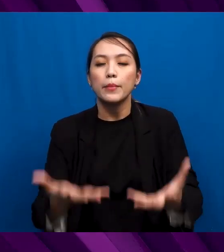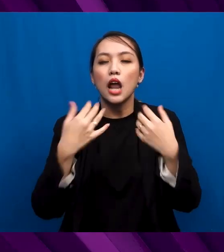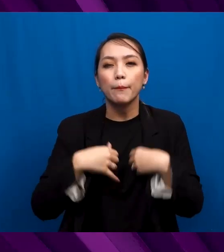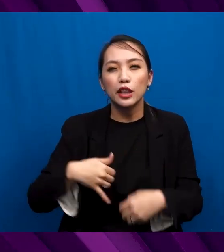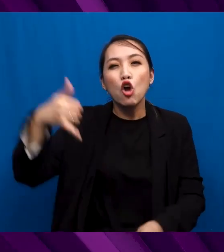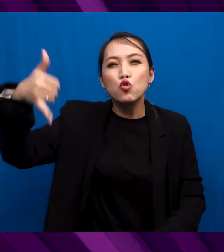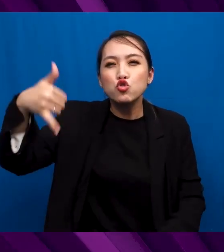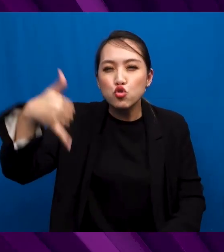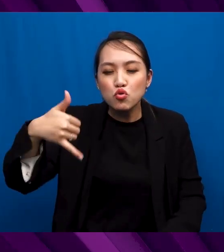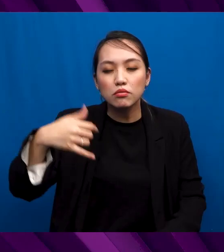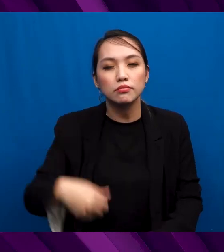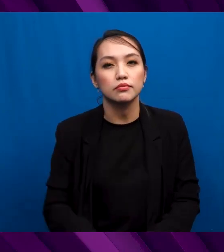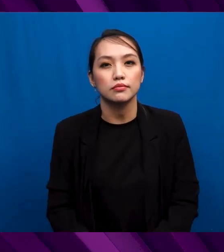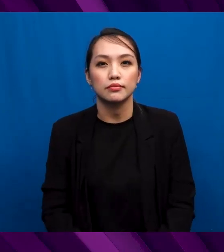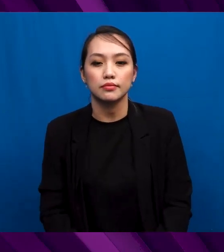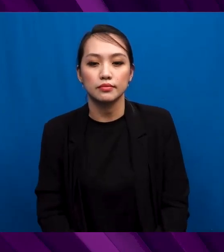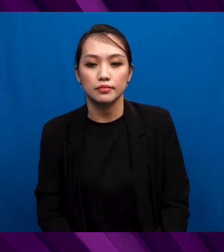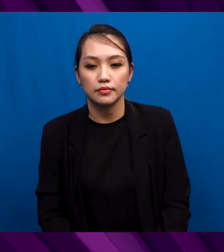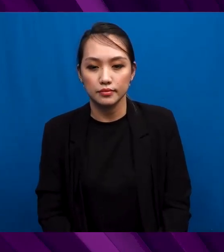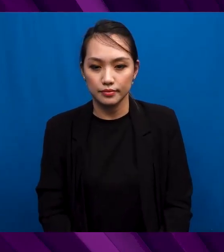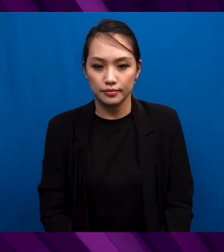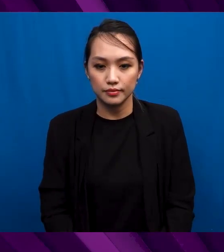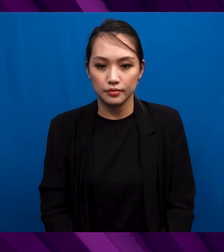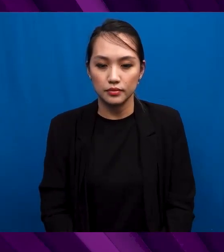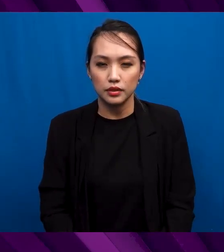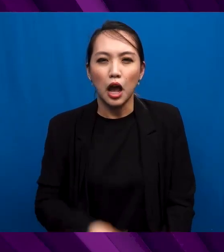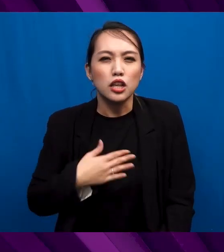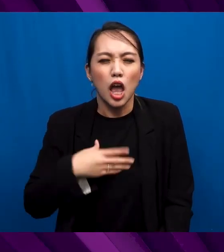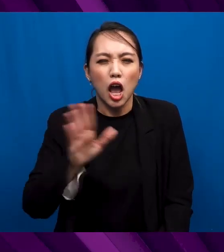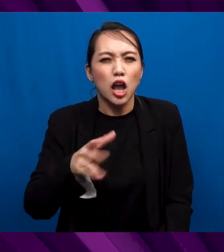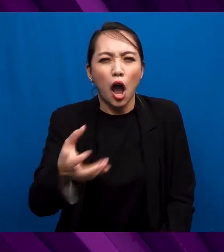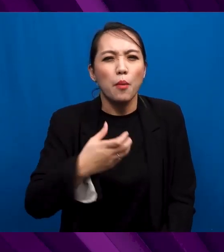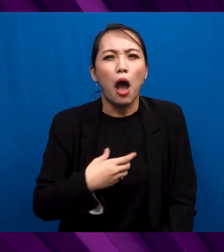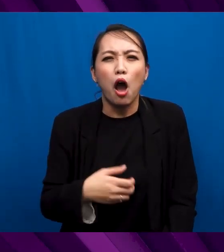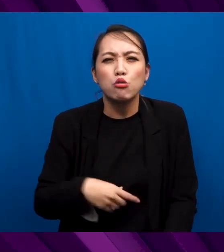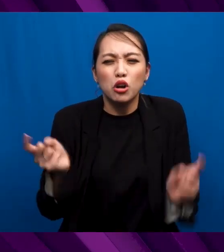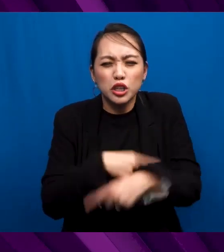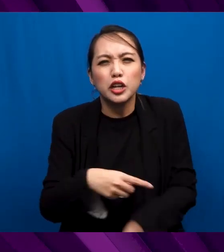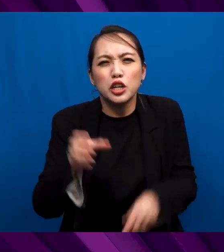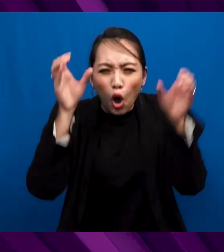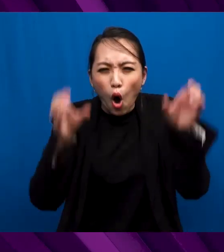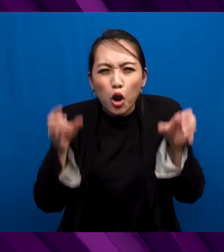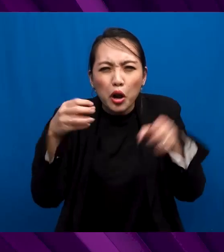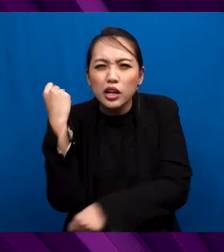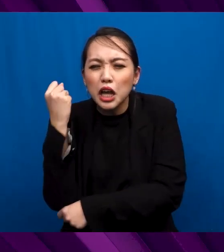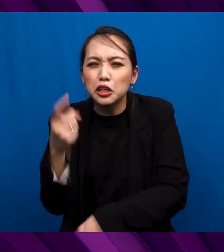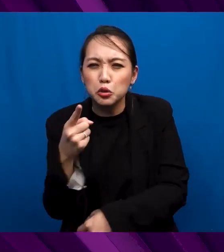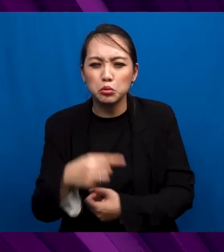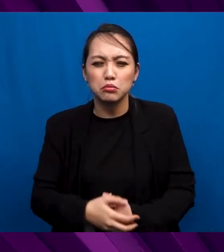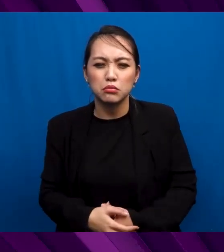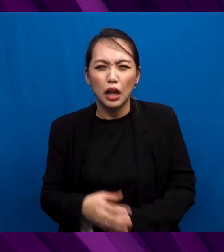warisan orang yang dimurkai oleh Allah. Saya nggak mau jadi orang itu. Saya juga nggak mau jadi orang yang gara-gara saya